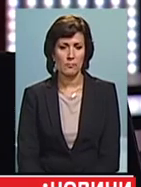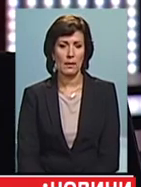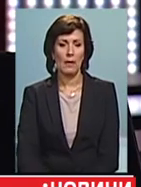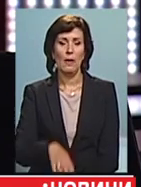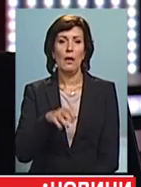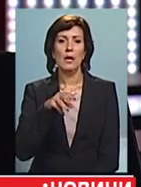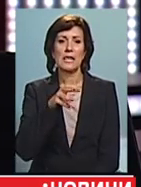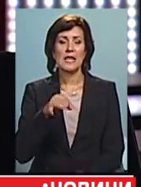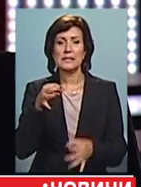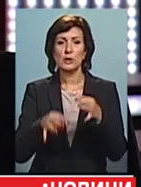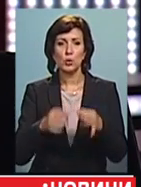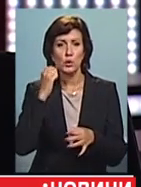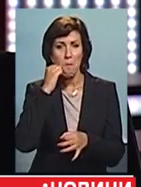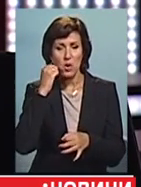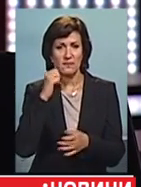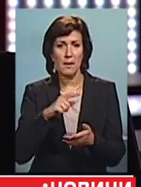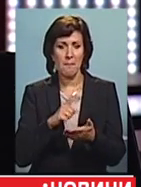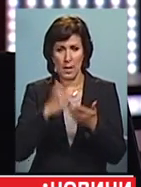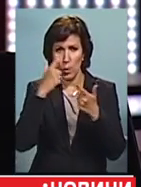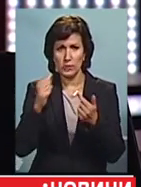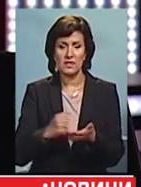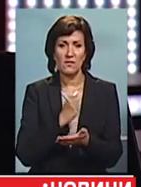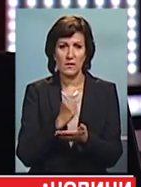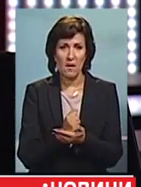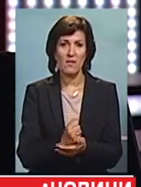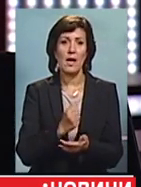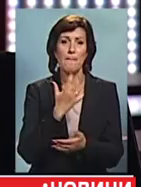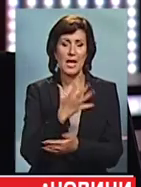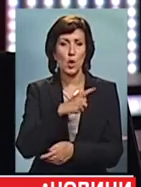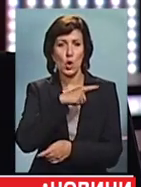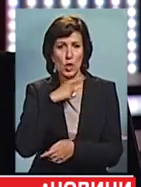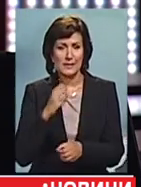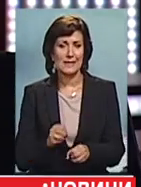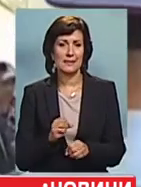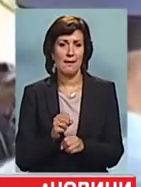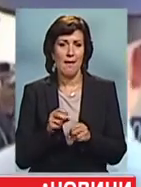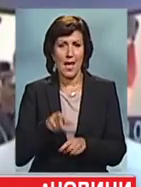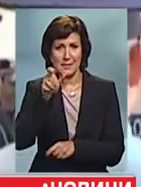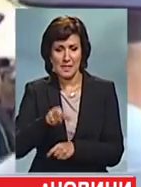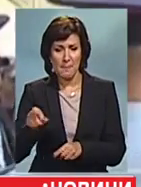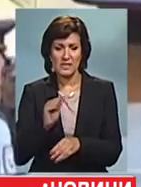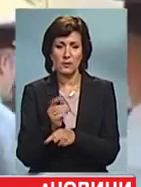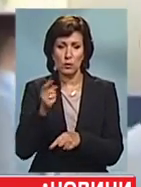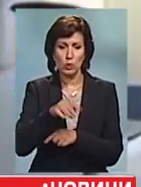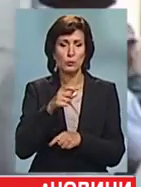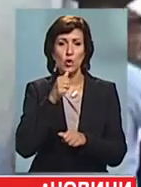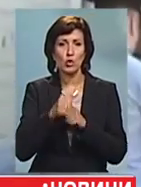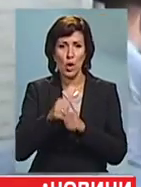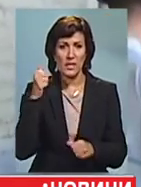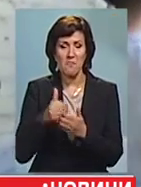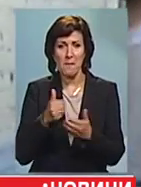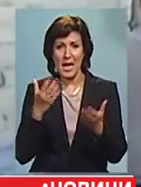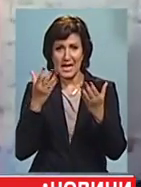Таганський суд Москви сьогодні має оголосити вирок у справі руферів. П'ятьох російських екстремалів звинувачують у тому, що торік у переддень